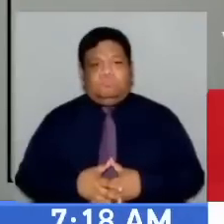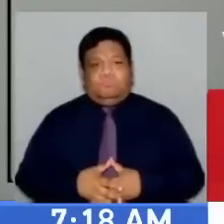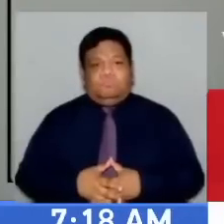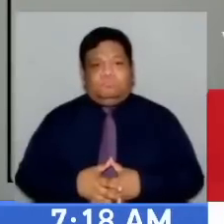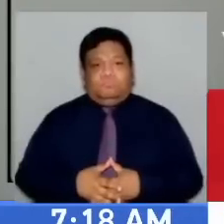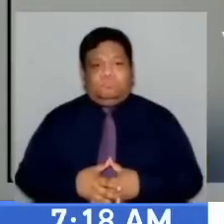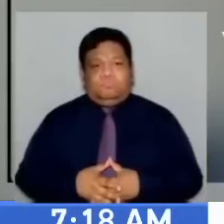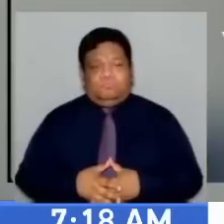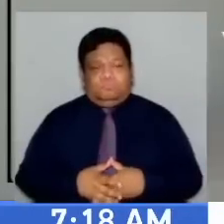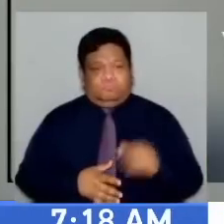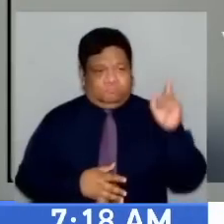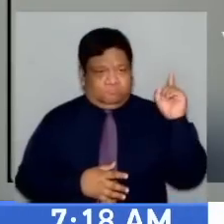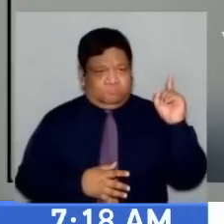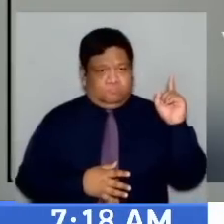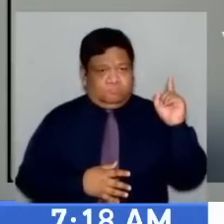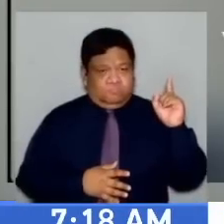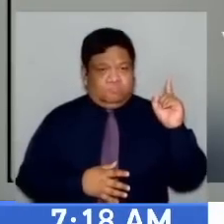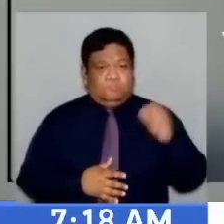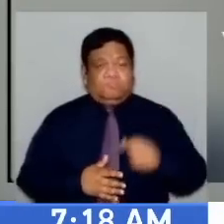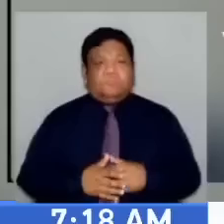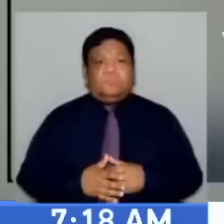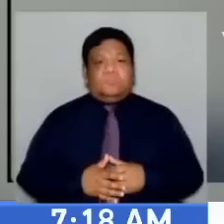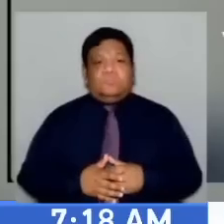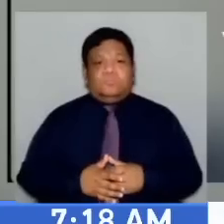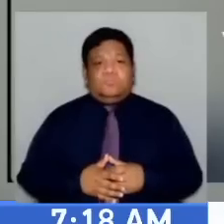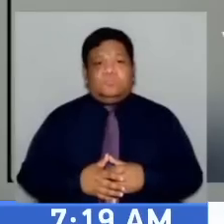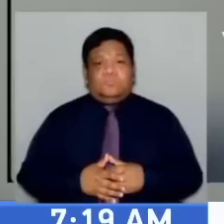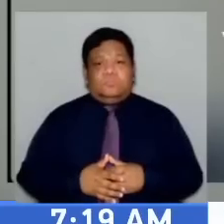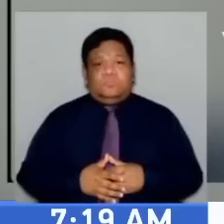She pulled my hand to another way inside